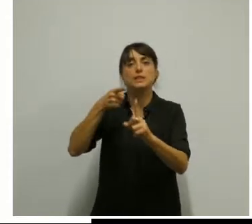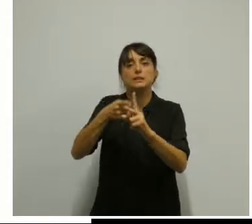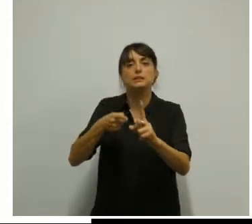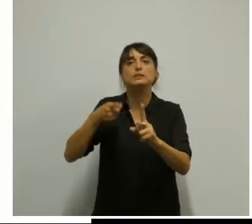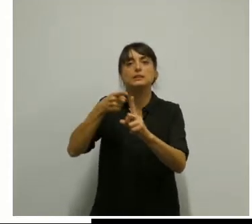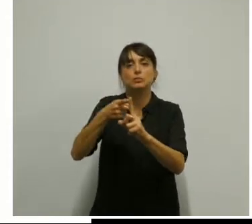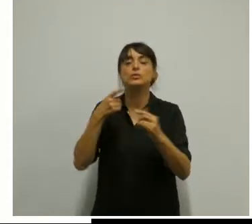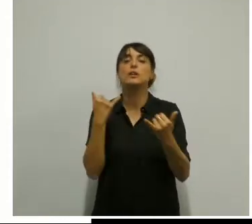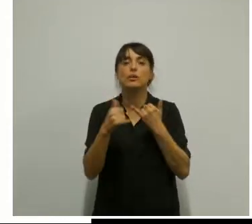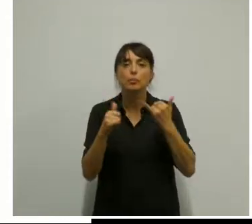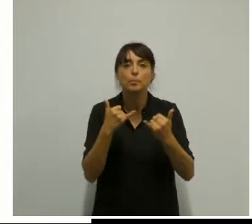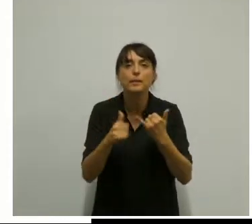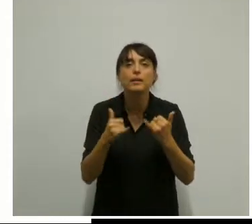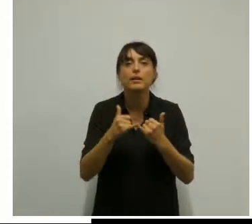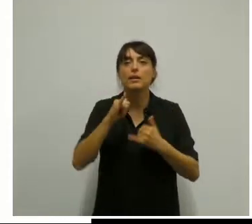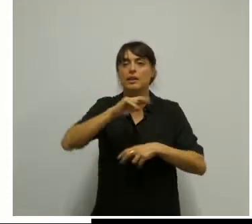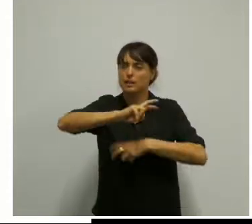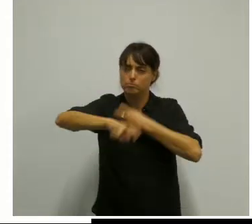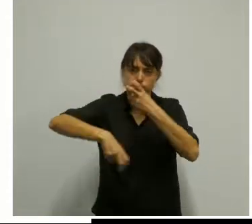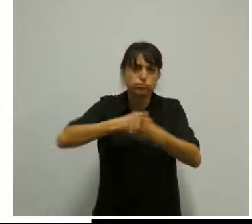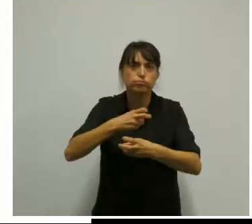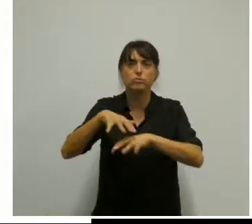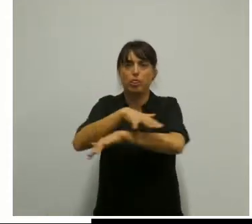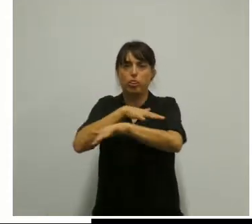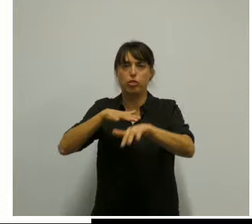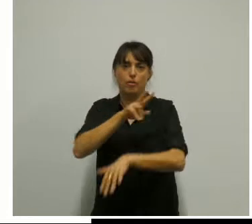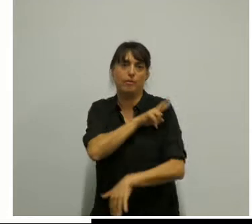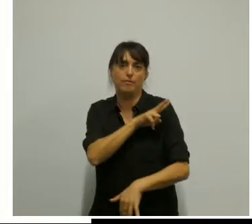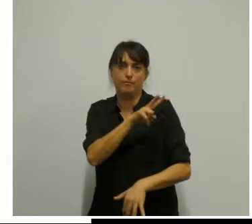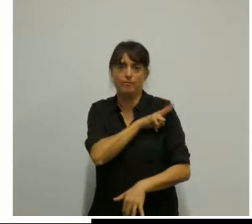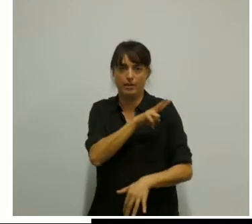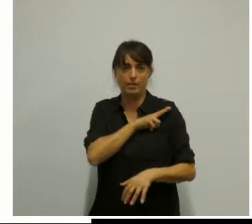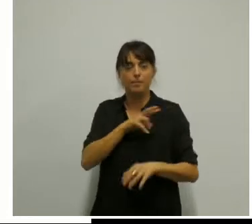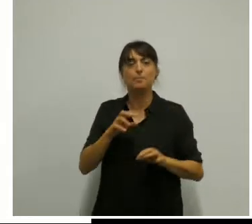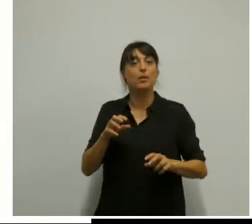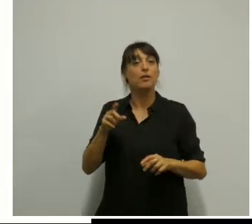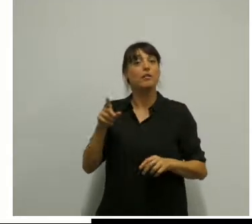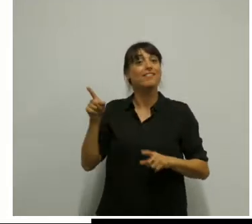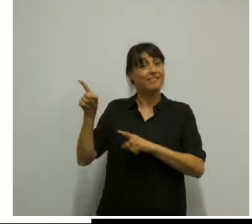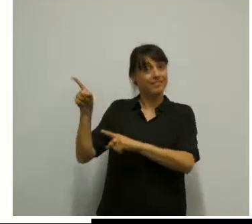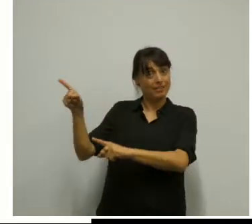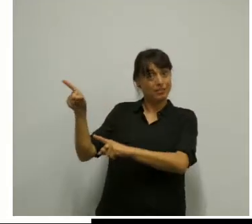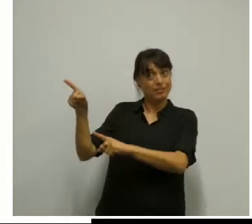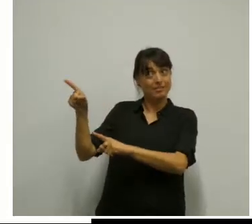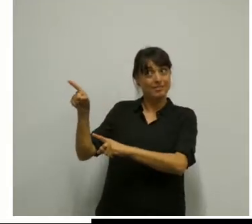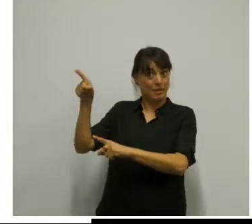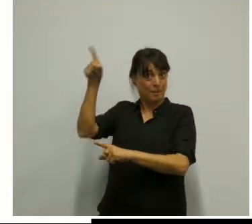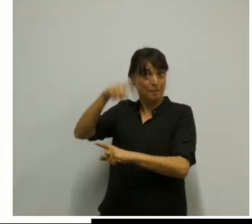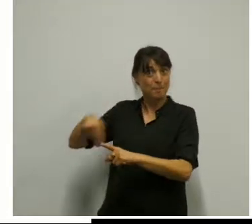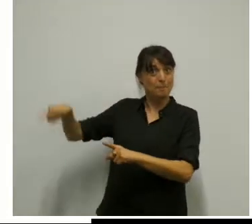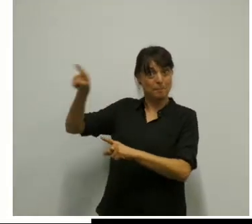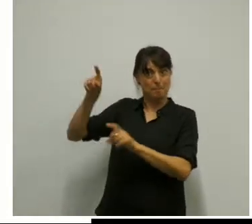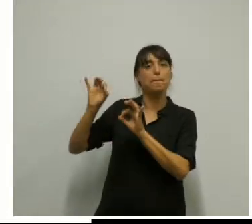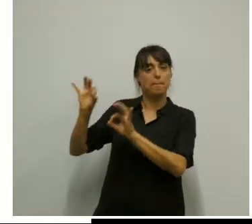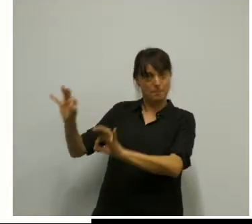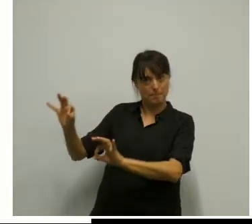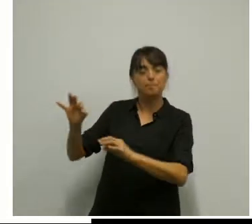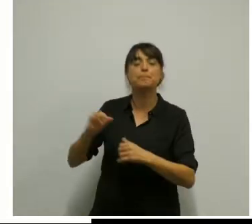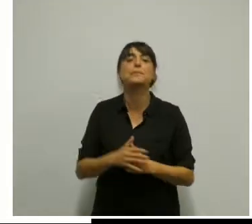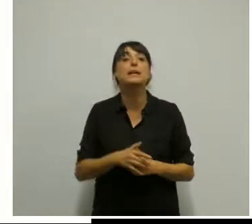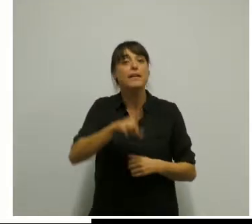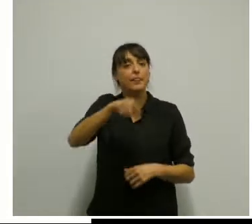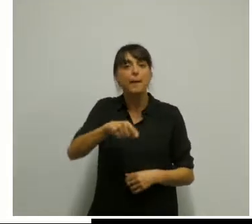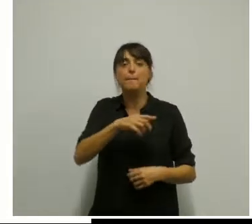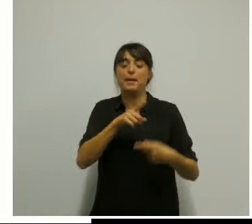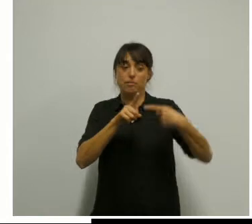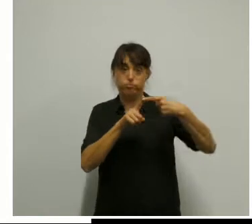Recuperar i regenerar aquest espai verd que havíem perdut. Un altre objectiu era replantejar una altra vegada quines necessitats els nostres nens